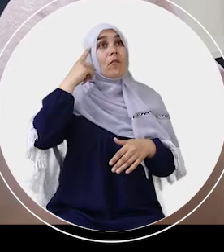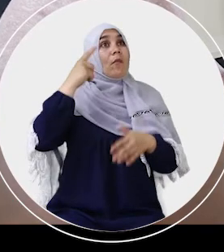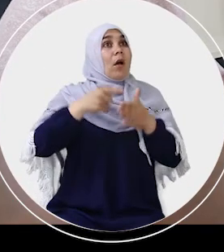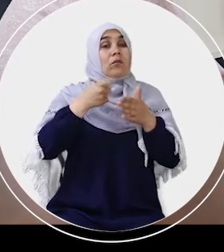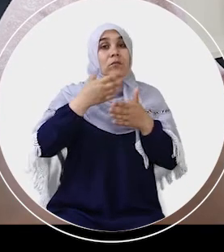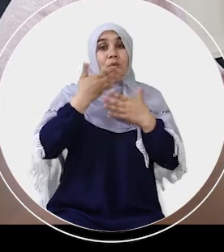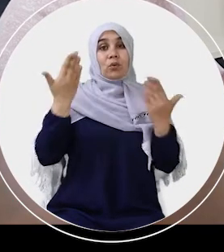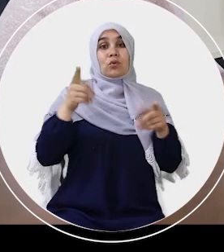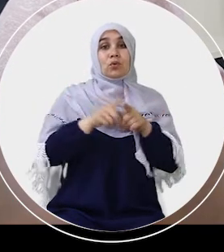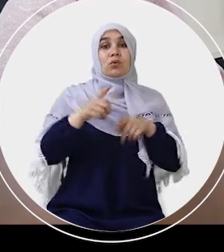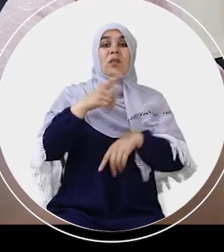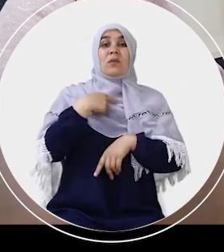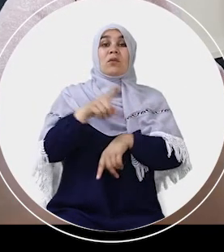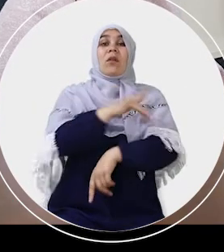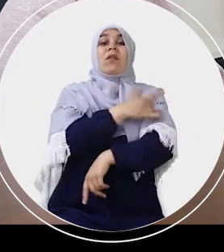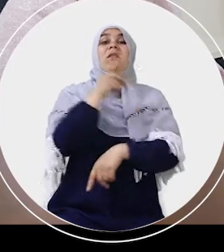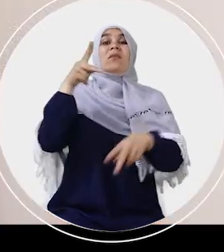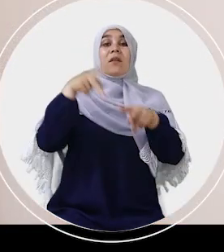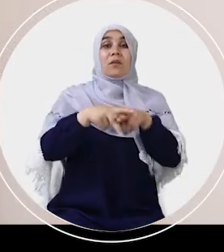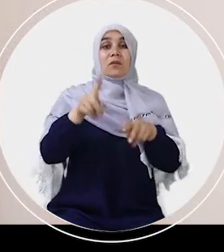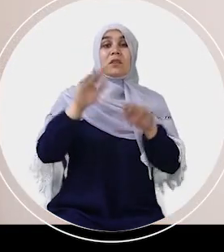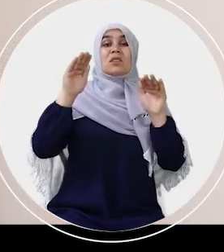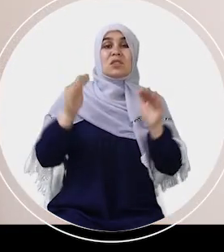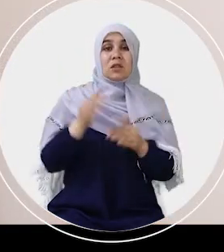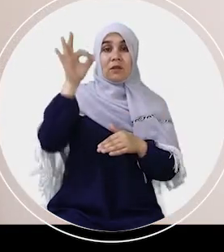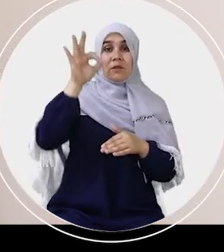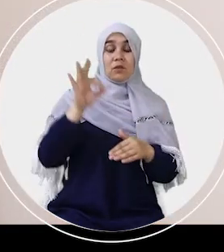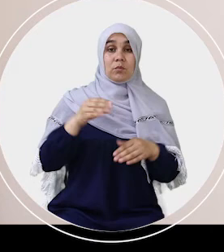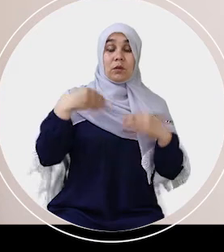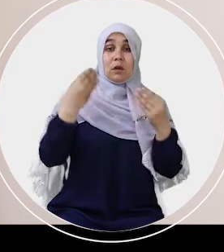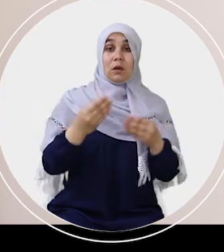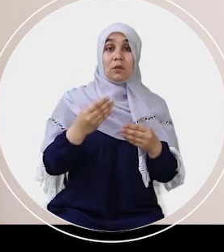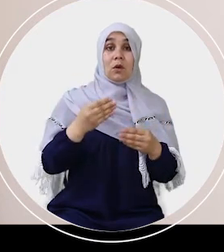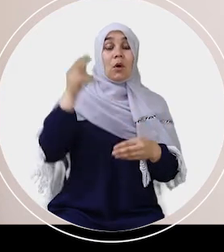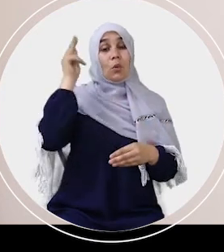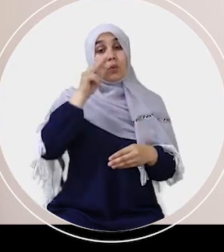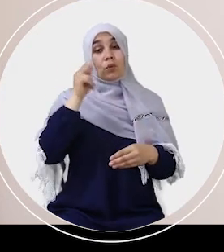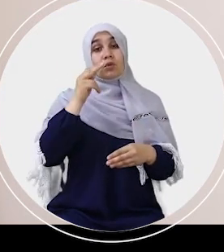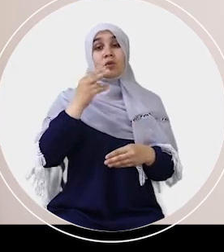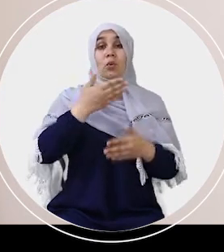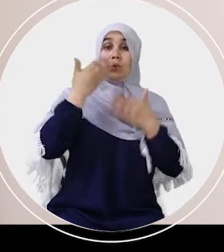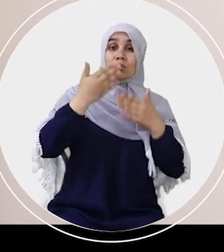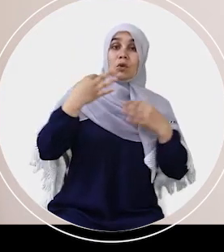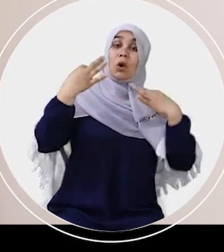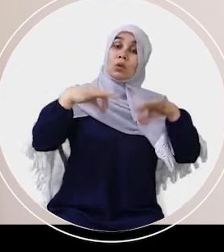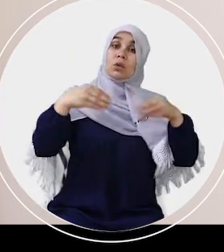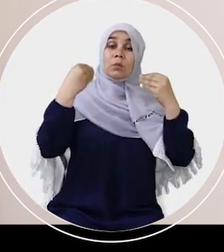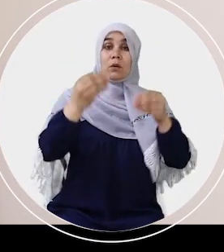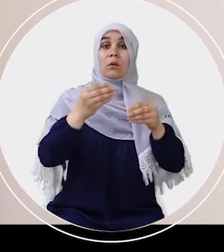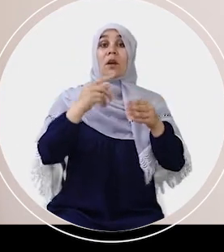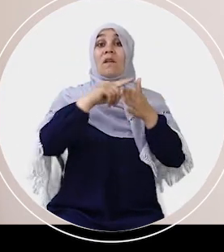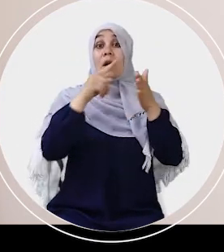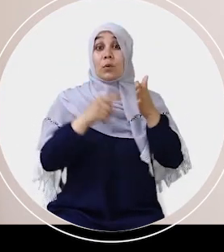emas va cho'ridek ko'radi, eng kichkina foiz berilgan. O'qishga, ishga ruxsat beradimi degan